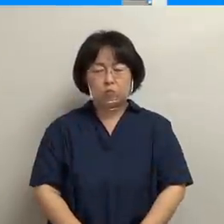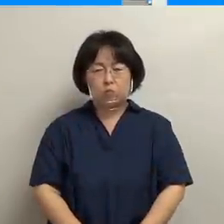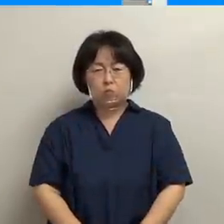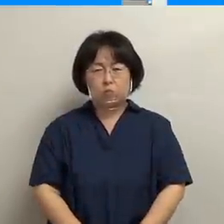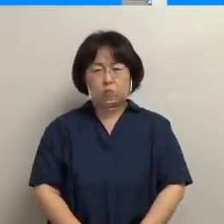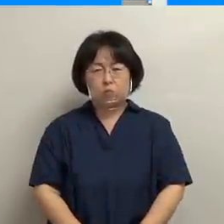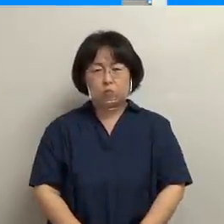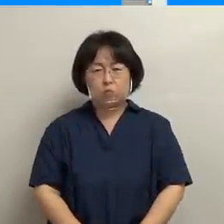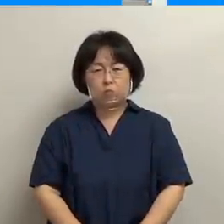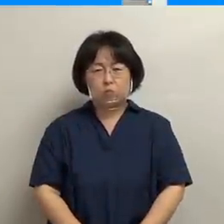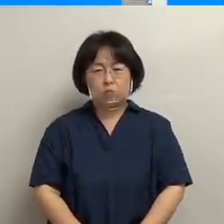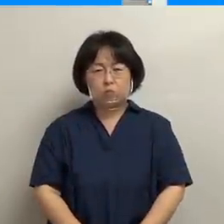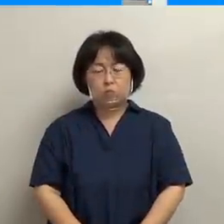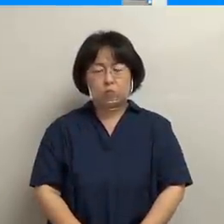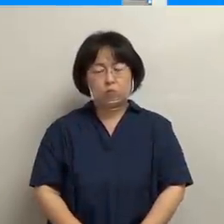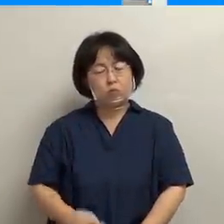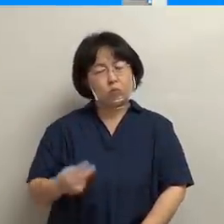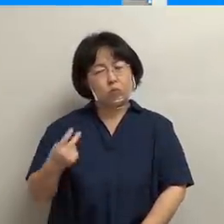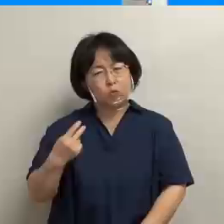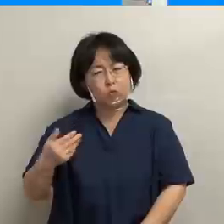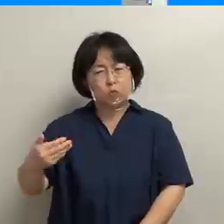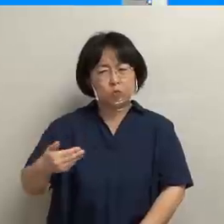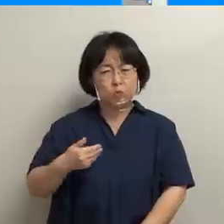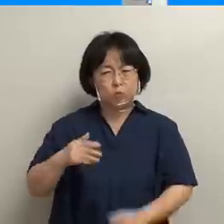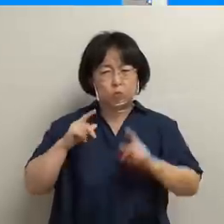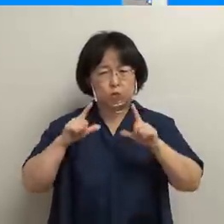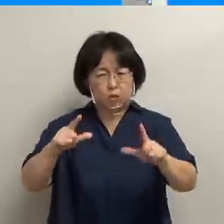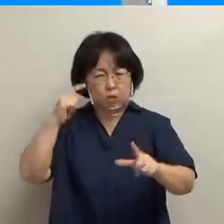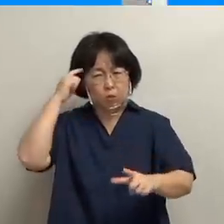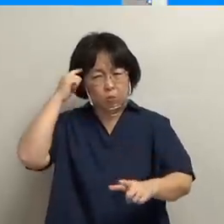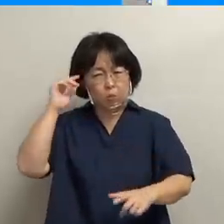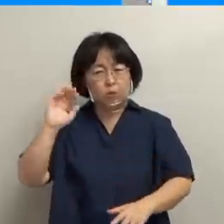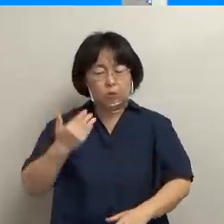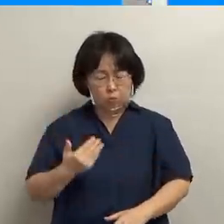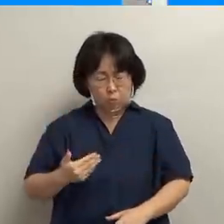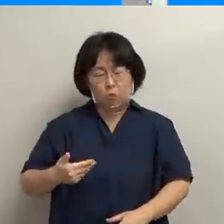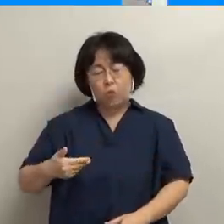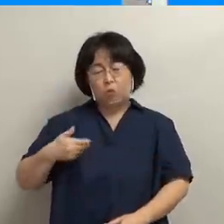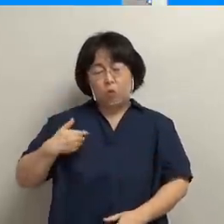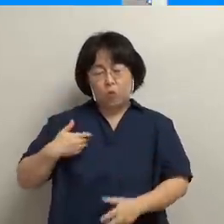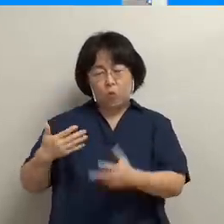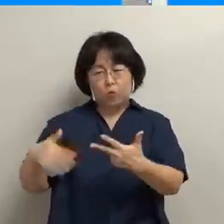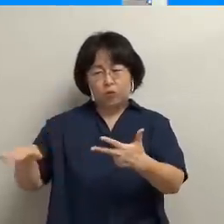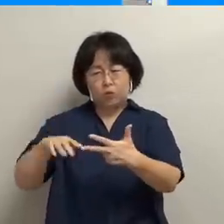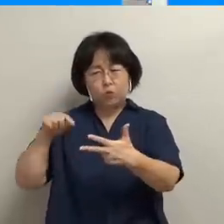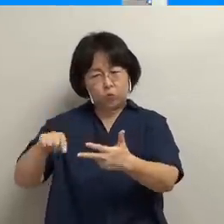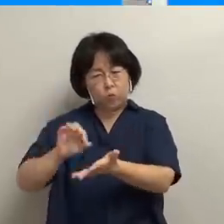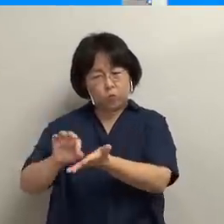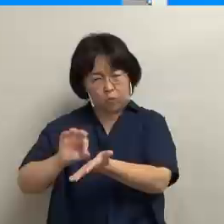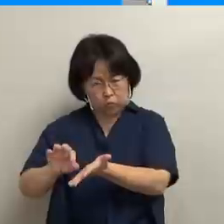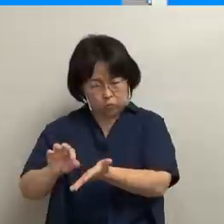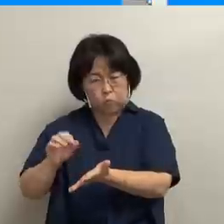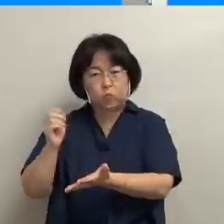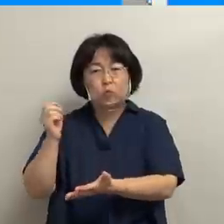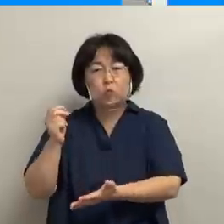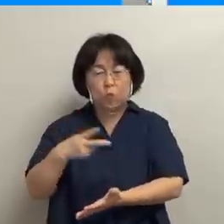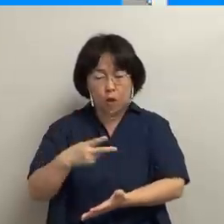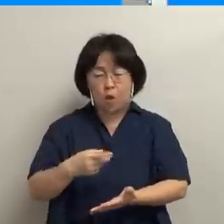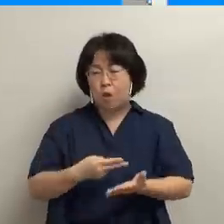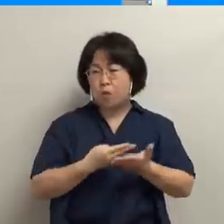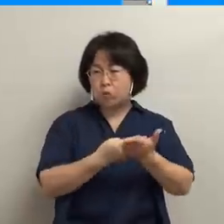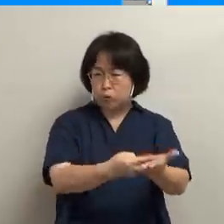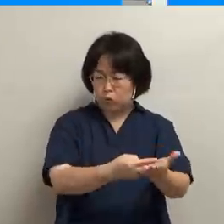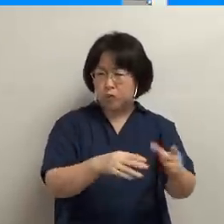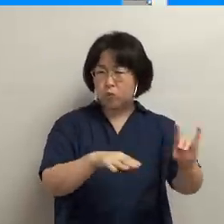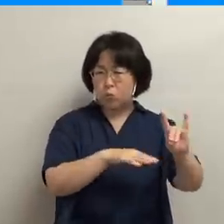て昨日ことというか言った覚えがあるんですけど例えば療養施設をもうちょっと活用するとか入院の知人もいろいろ